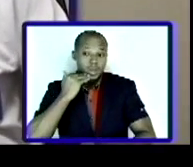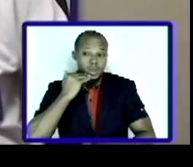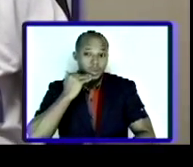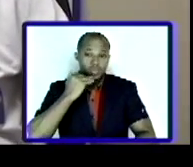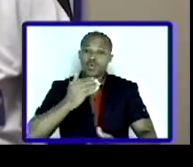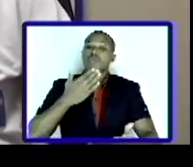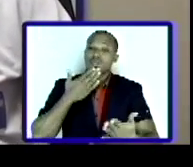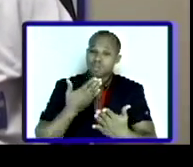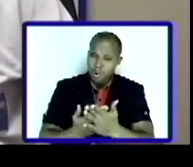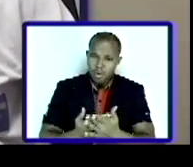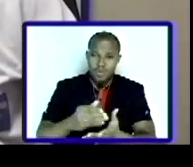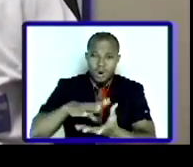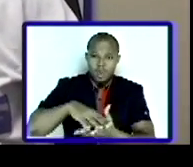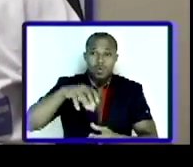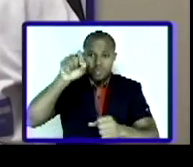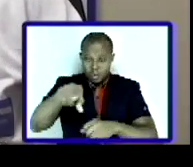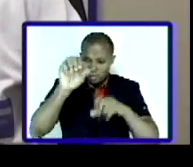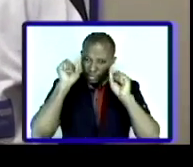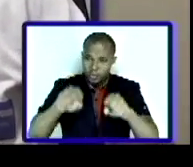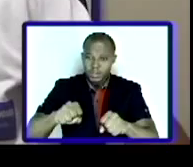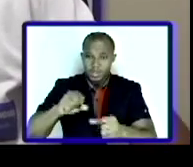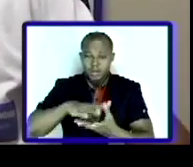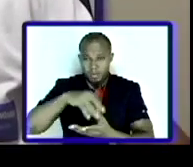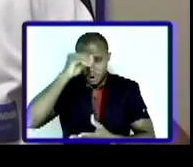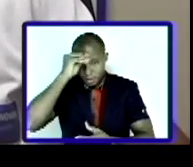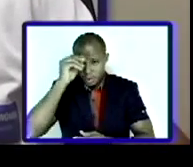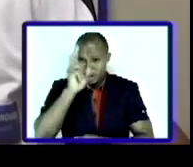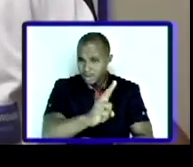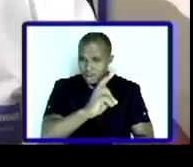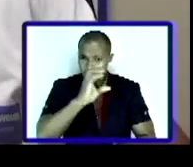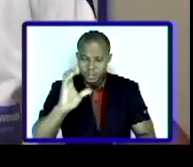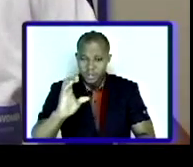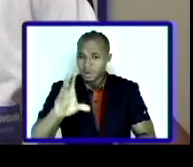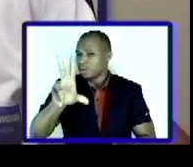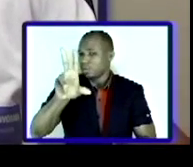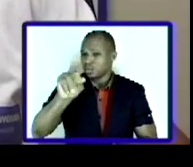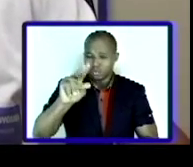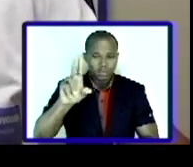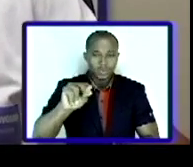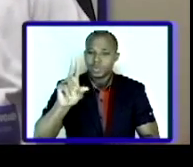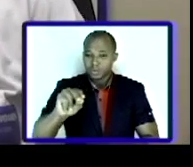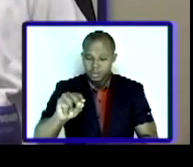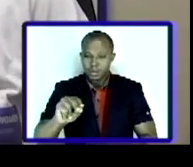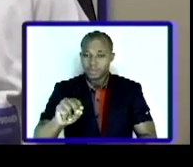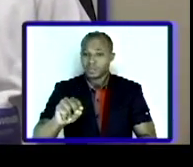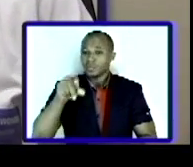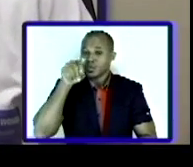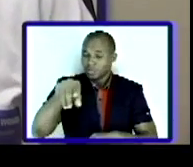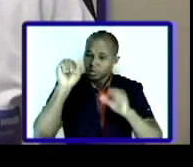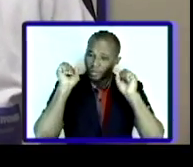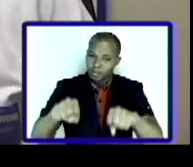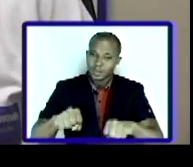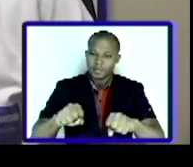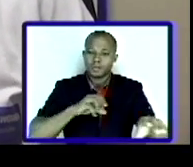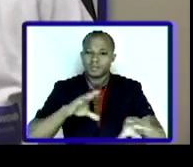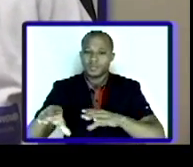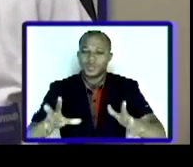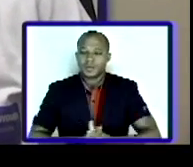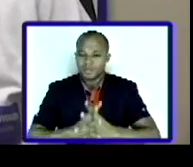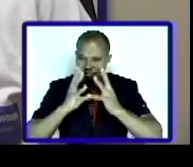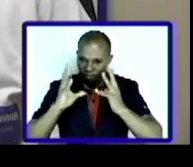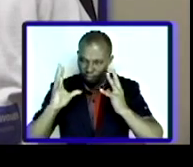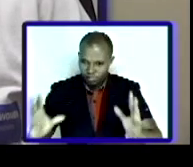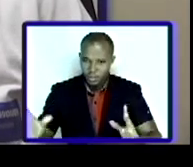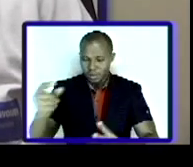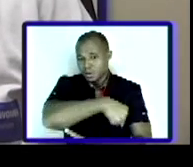pas et progresser mentalement et bien physiquement ou pas vraiment un monde qui retardé tant que j'ai au constat que un monde qui avait